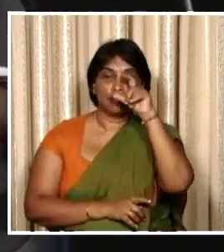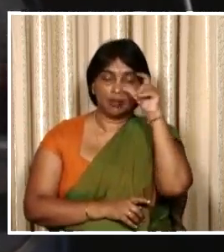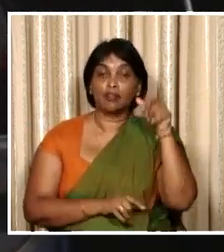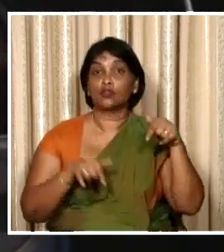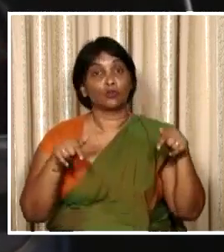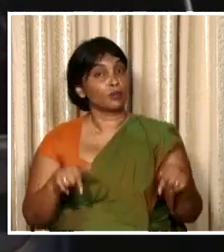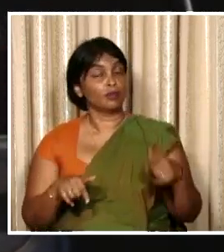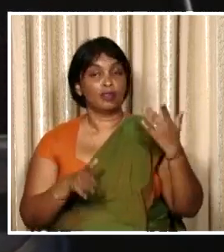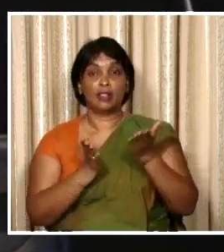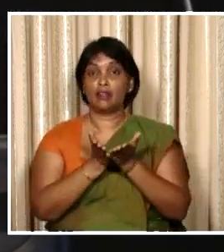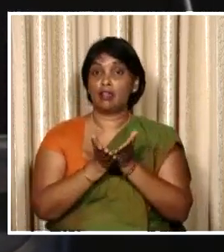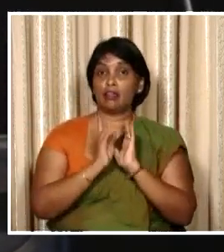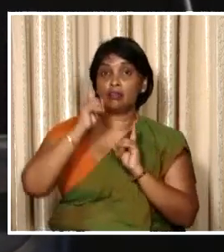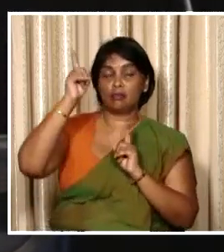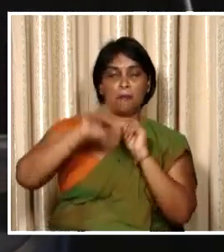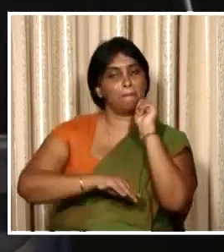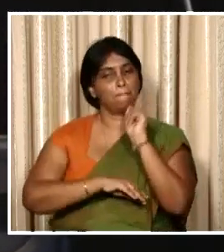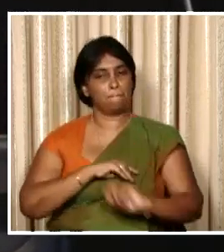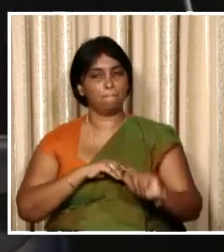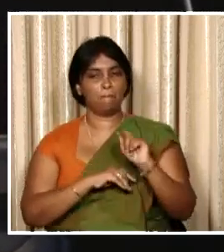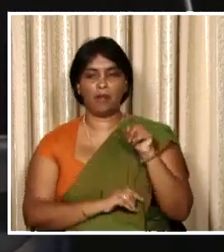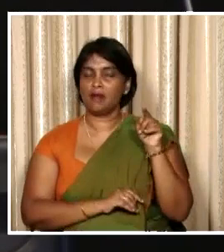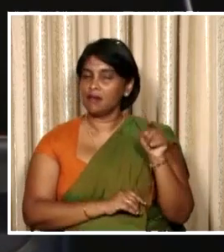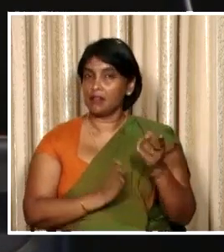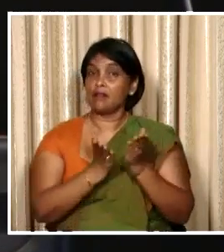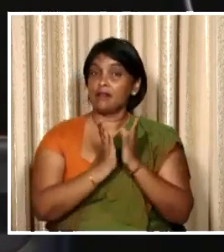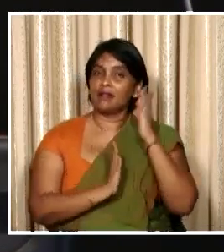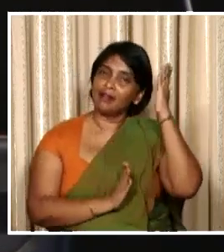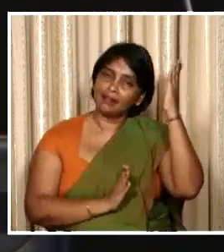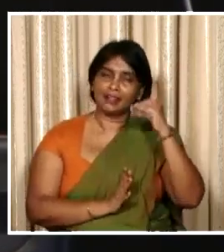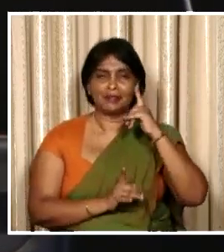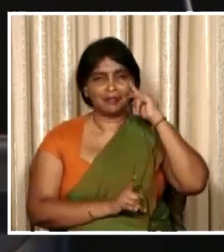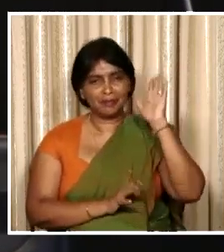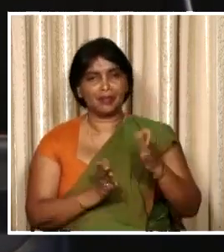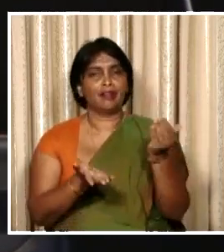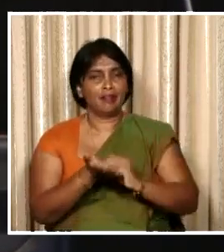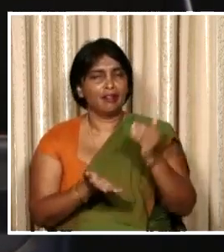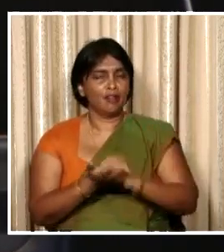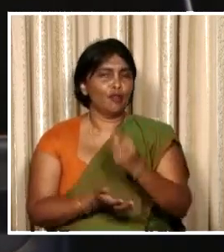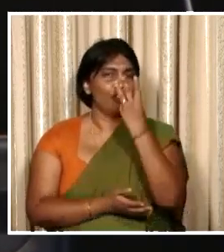කියනවා මේක ඉන්දියාව විසින් කුමන්ත්‍රණයක් කරපු කුමන්ත්‍රයලු. ඉන්දියාව යකෝ හත් දෙයනේ